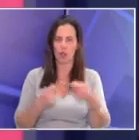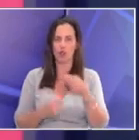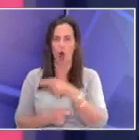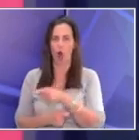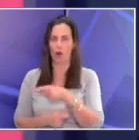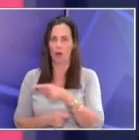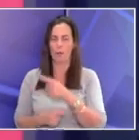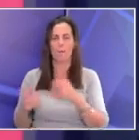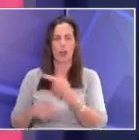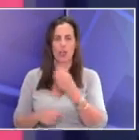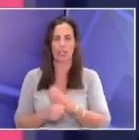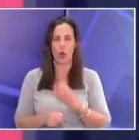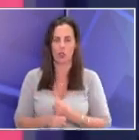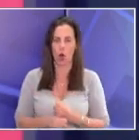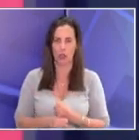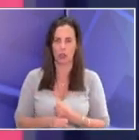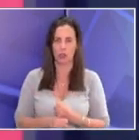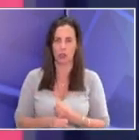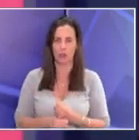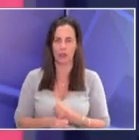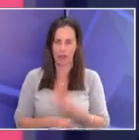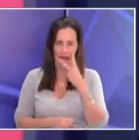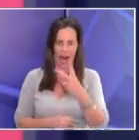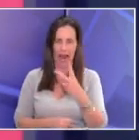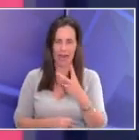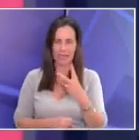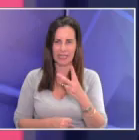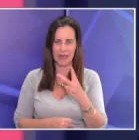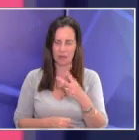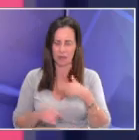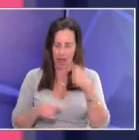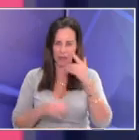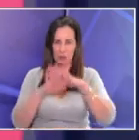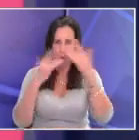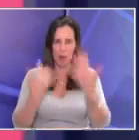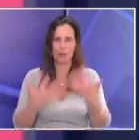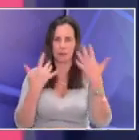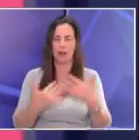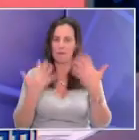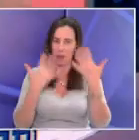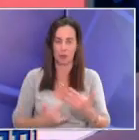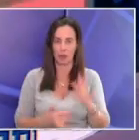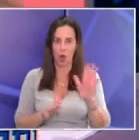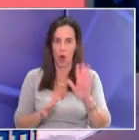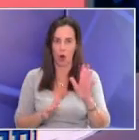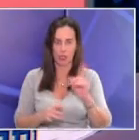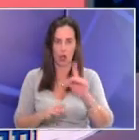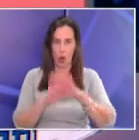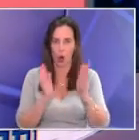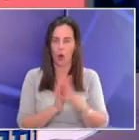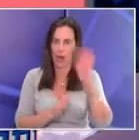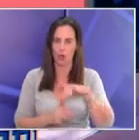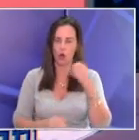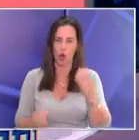ישר לתוך מה שאתן עושות. ראיתן מהמספרים, ישבתי על כל הסטטיסטיקה, והסטטיסטיקה שלי לא מלאה, אני חייב לציין, היה לי